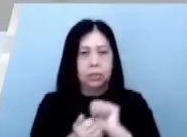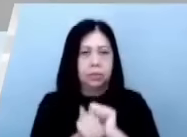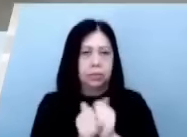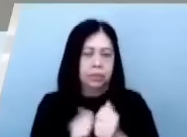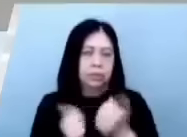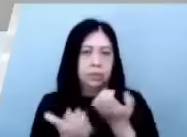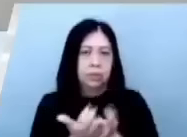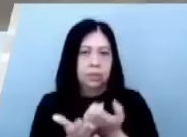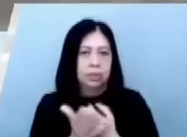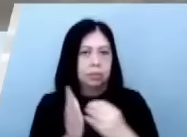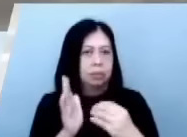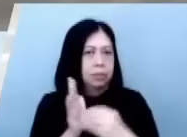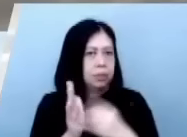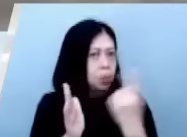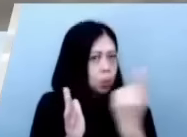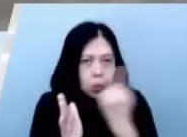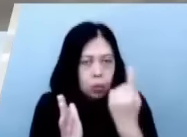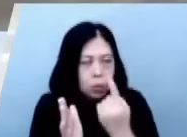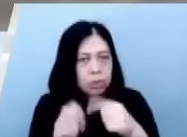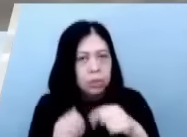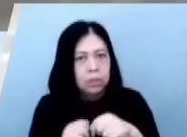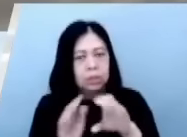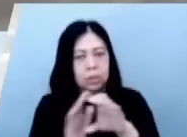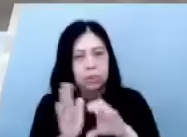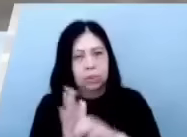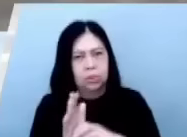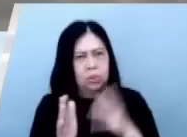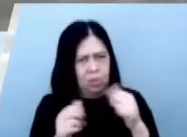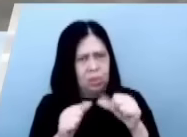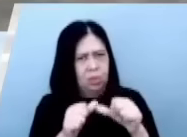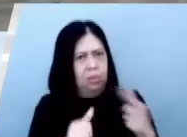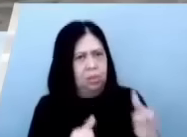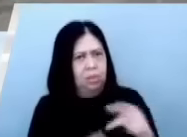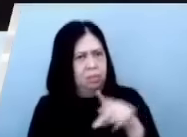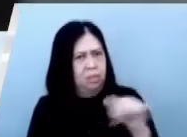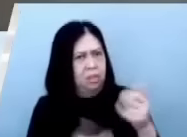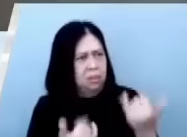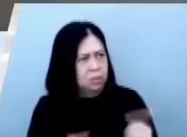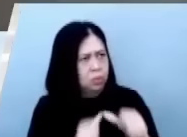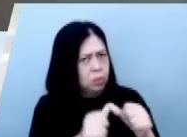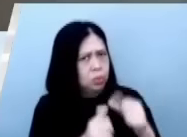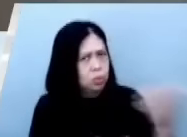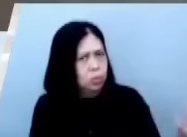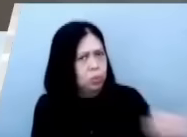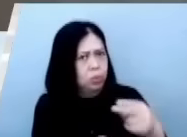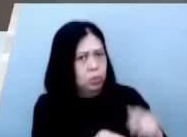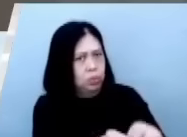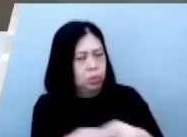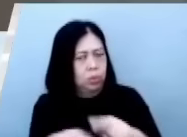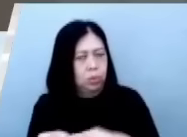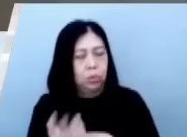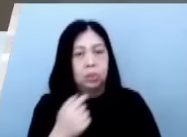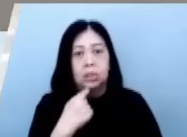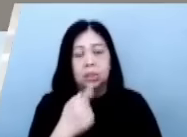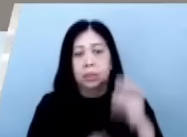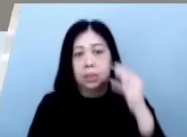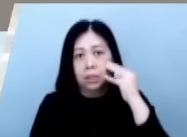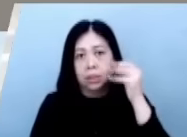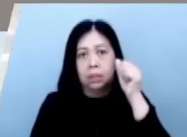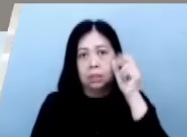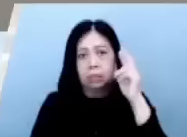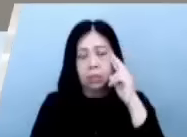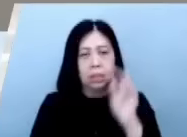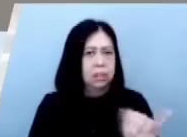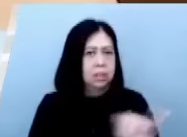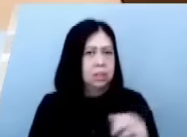lamang ng Konstitusyon habang patuloy na umuusad daw ang People's Initiative. Sabi ni Romualdez, ganito rin ang